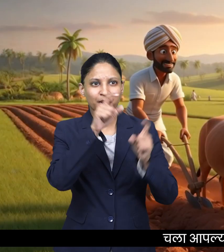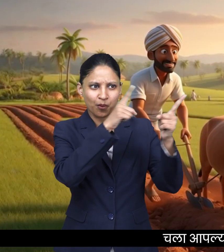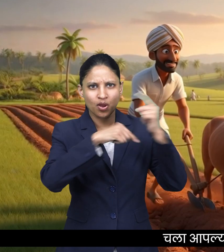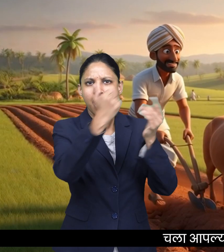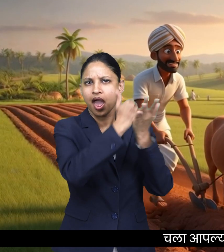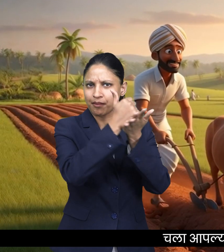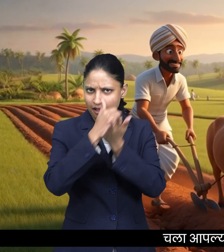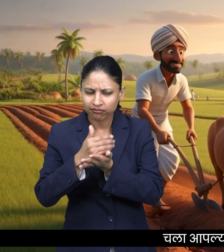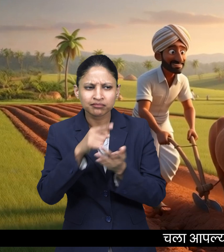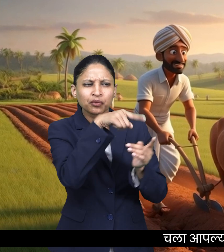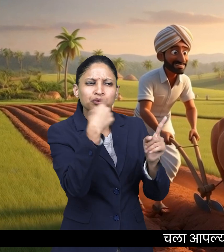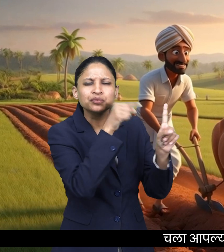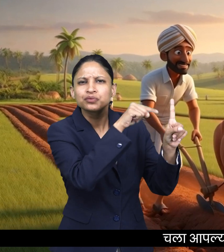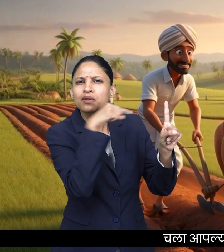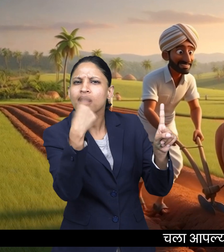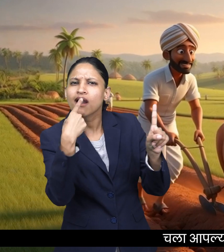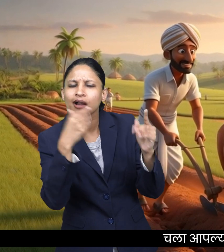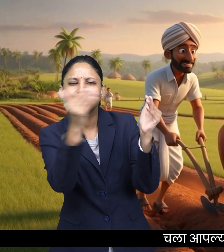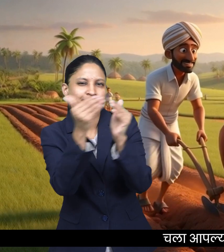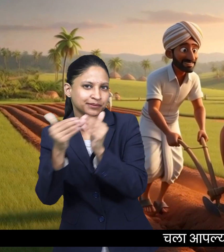चला आपल्या मदतनीसांना भेटूया.